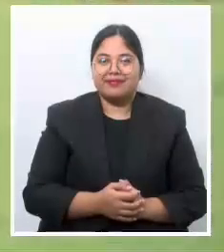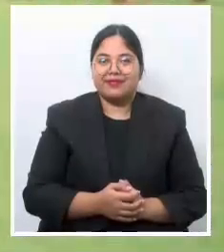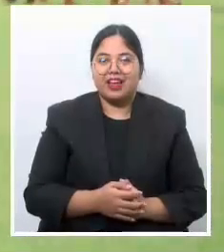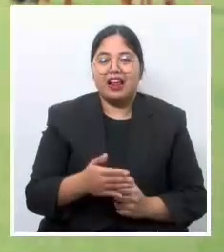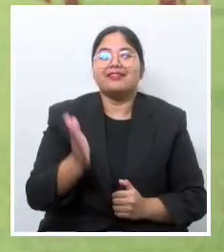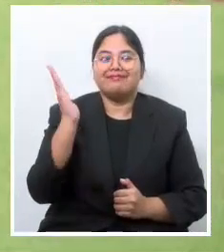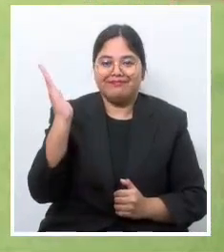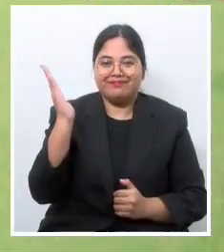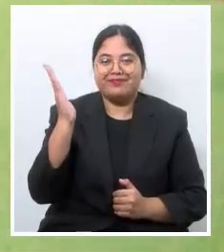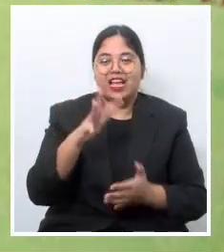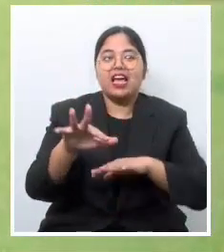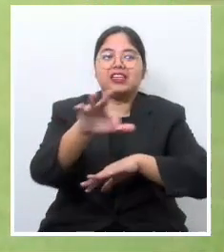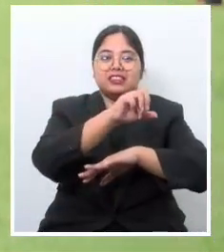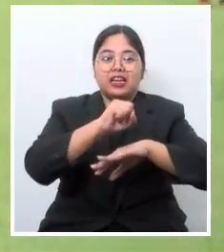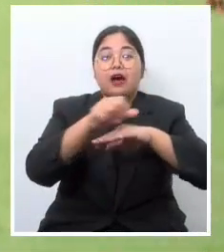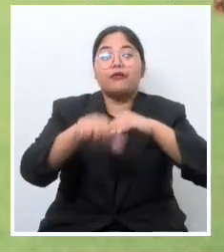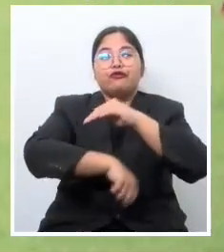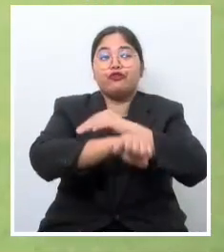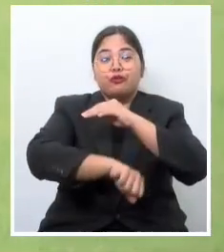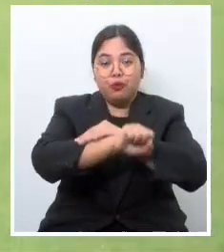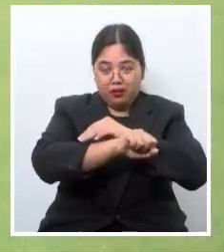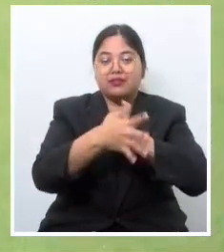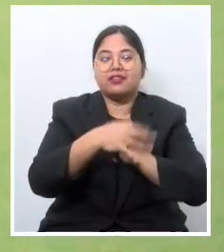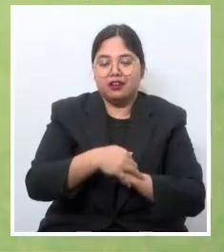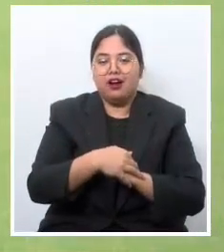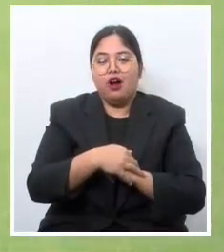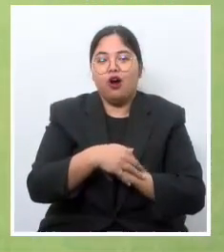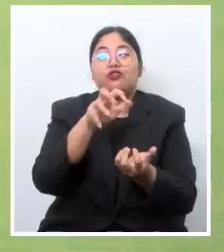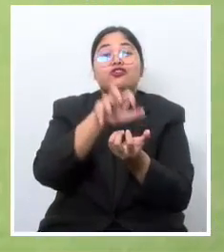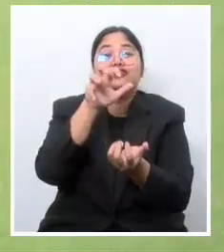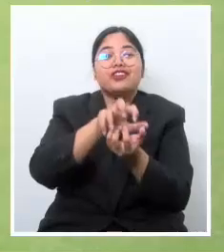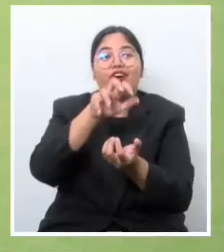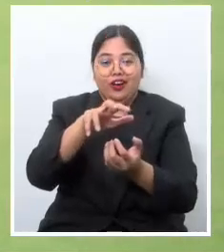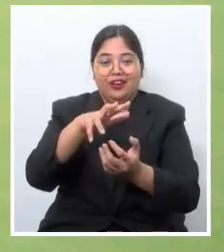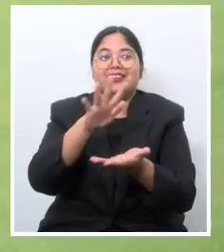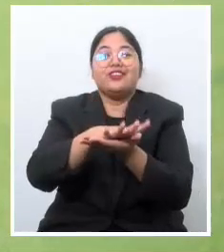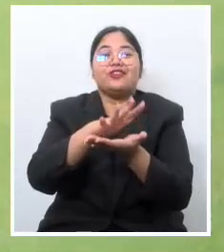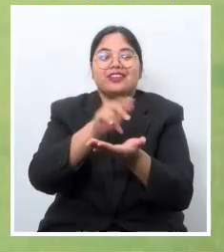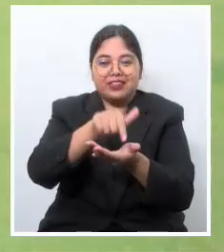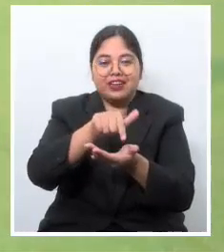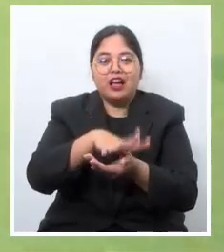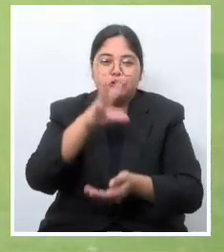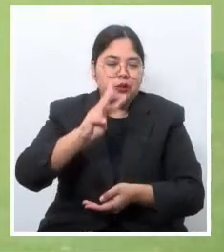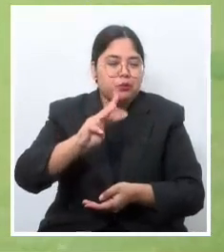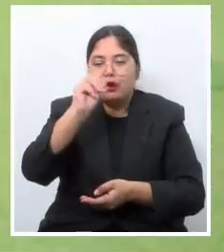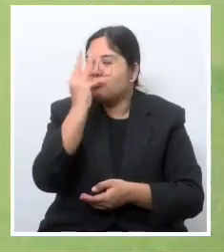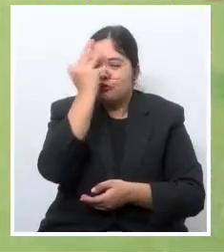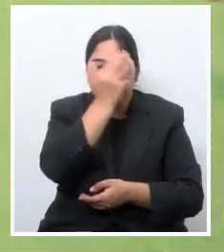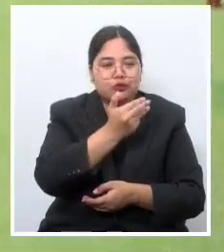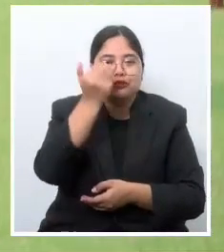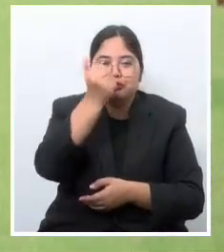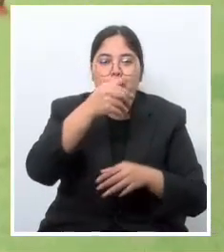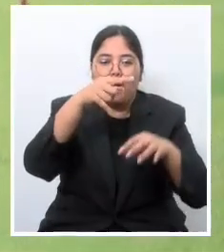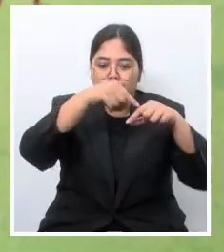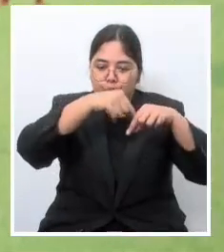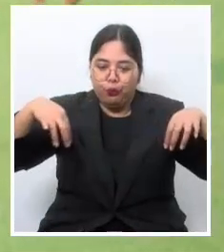และนี่คือสนามฟุตบอลของโรงเรียนวัดห้วยจระเข้วิทยาคมเป็นสนามที่มีความสวยงามที่สุดในเขตอำเภอเมืองนครปฐมมีพื้นที่ให้